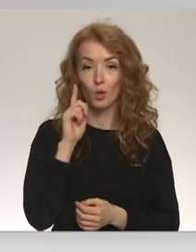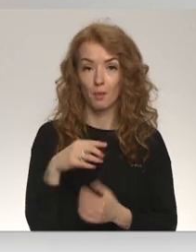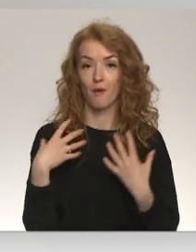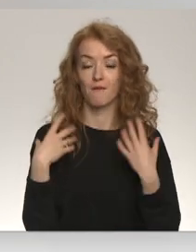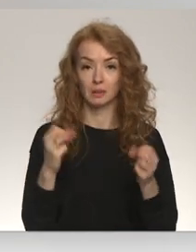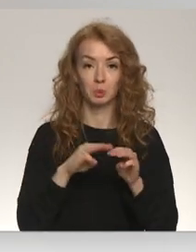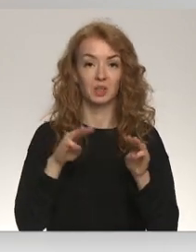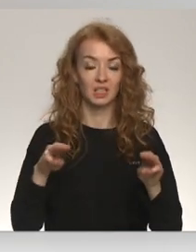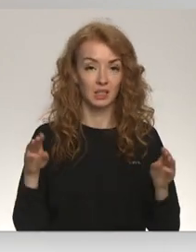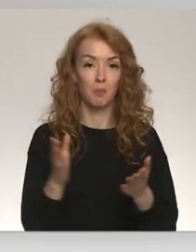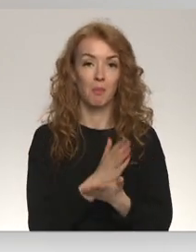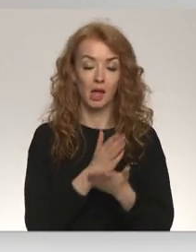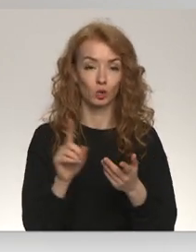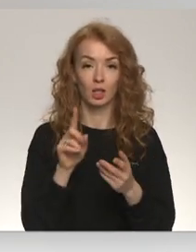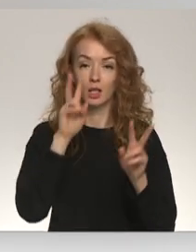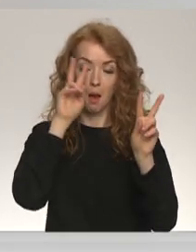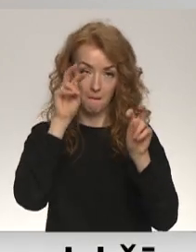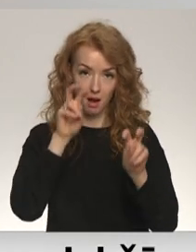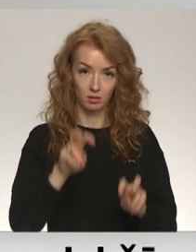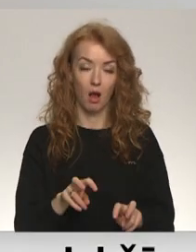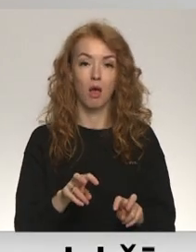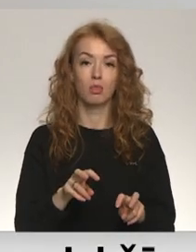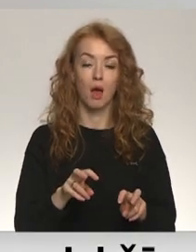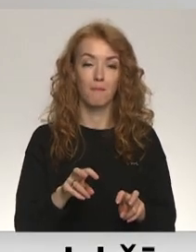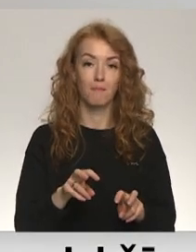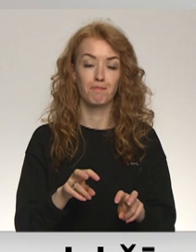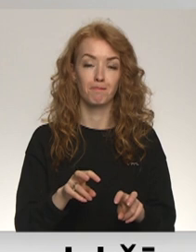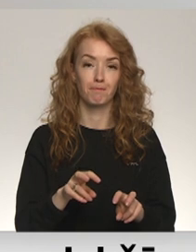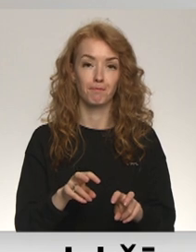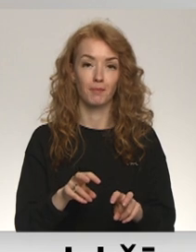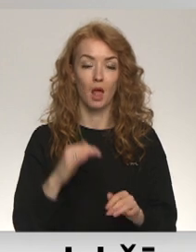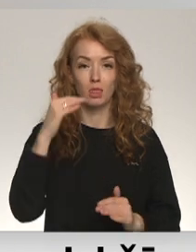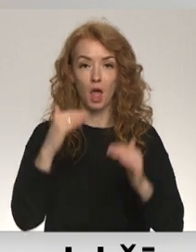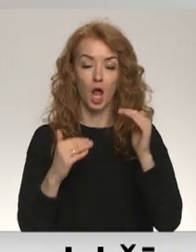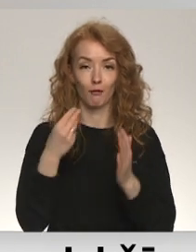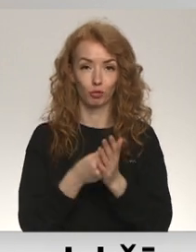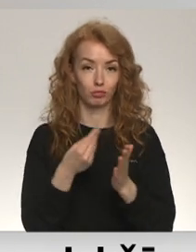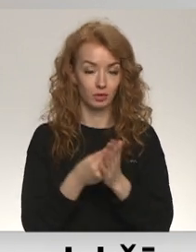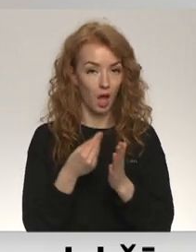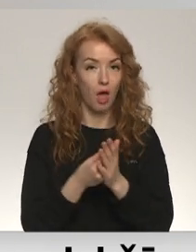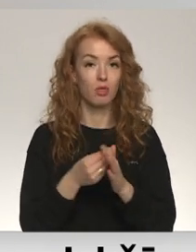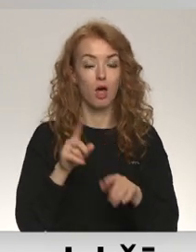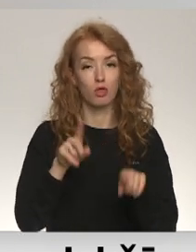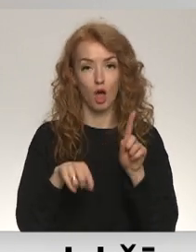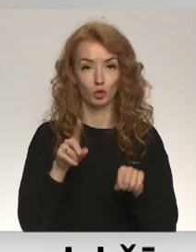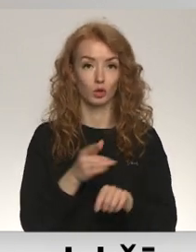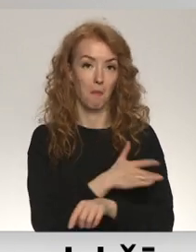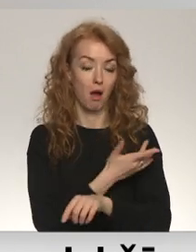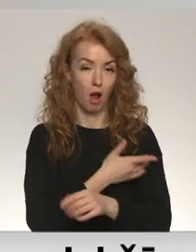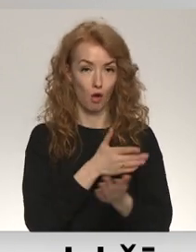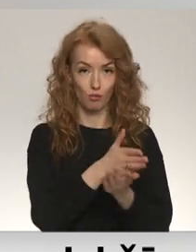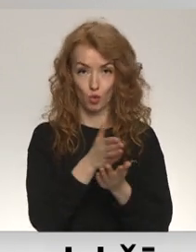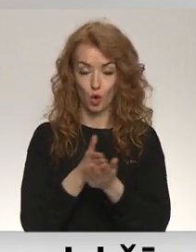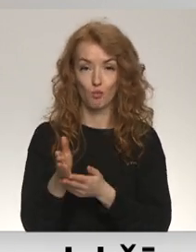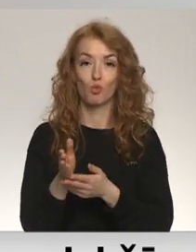ministrija beidzot ir jāpārskata šo teiksim, tarifu cenas atsevišķos pakalpojumos un